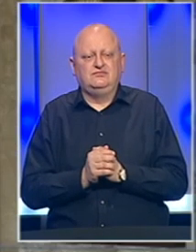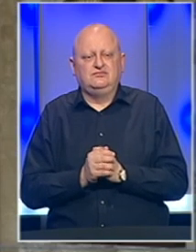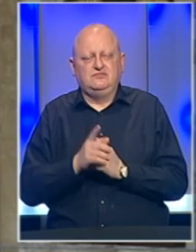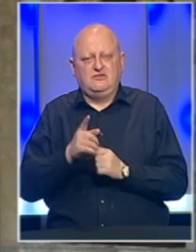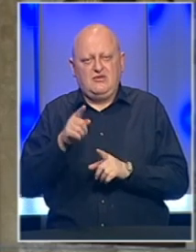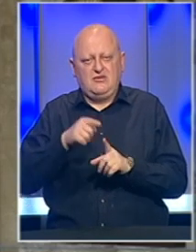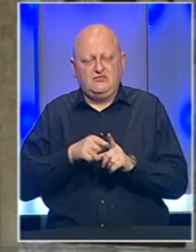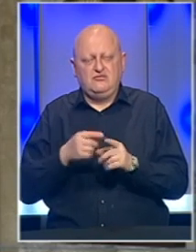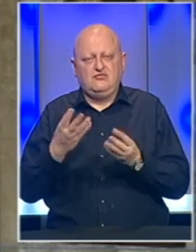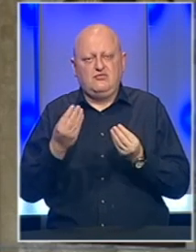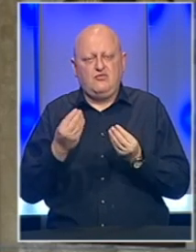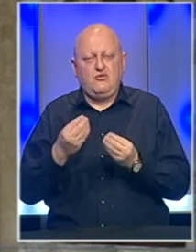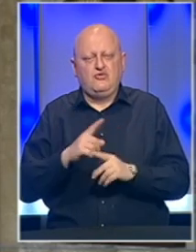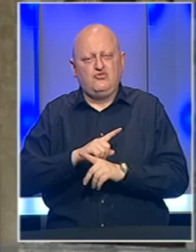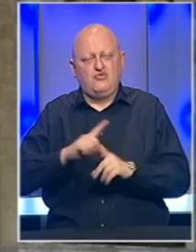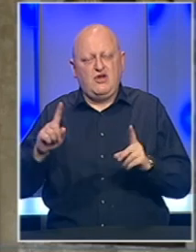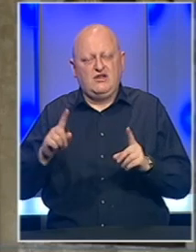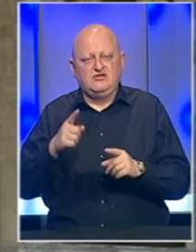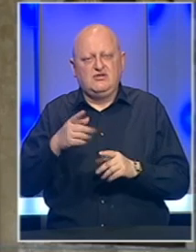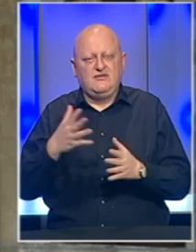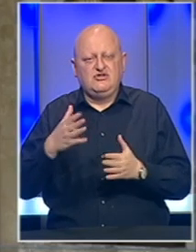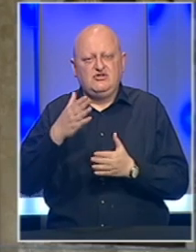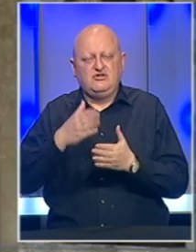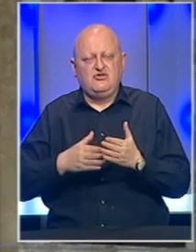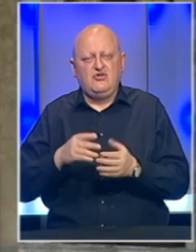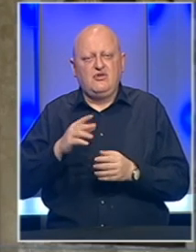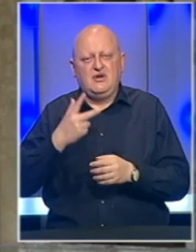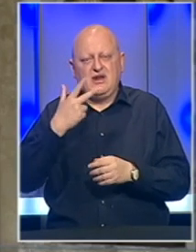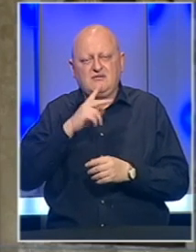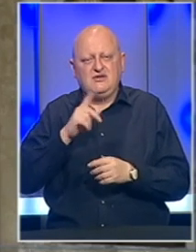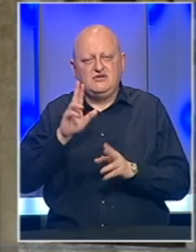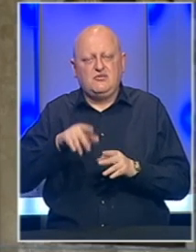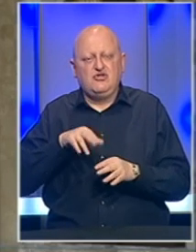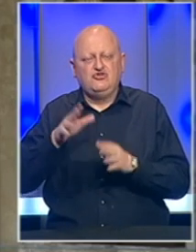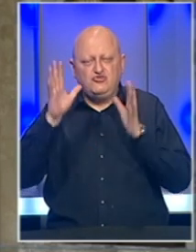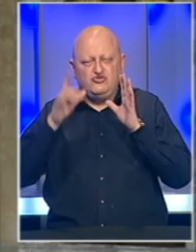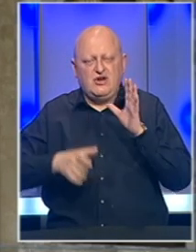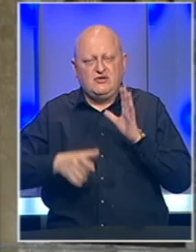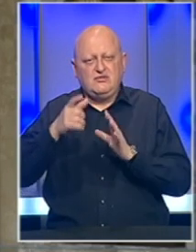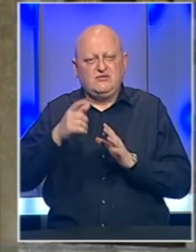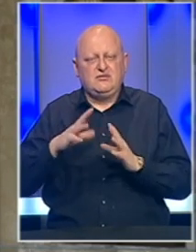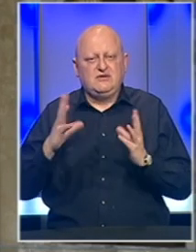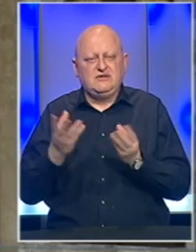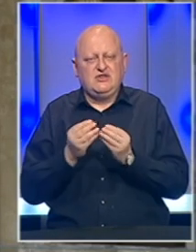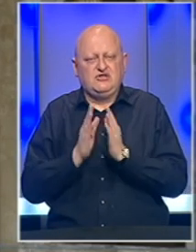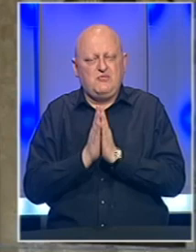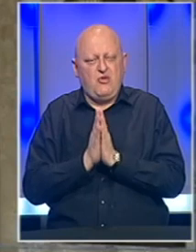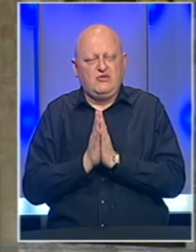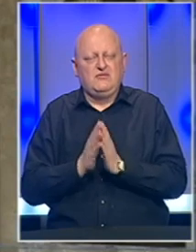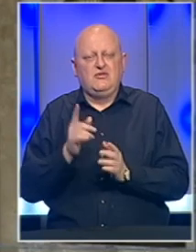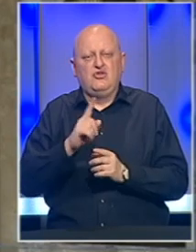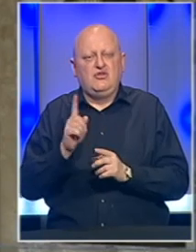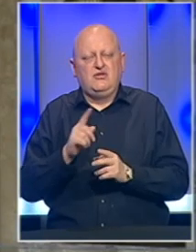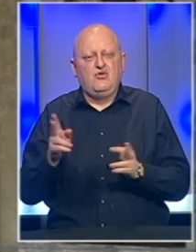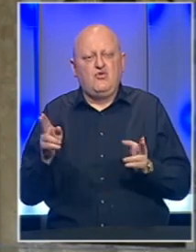Ovaj mjesec po mnogo čemu bio je drugačiji, jer veći dio Ramazana vjernici nisu mogli ići u džamije i obavljati zajedničke obrede, no to